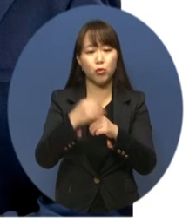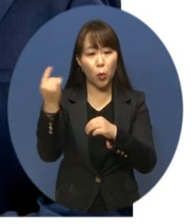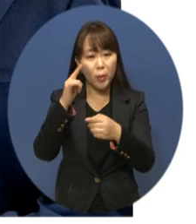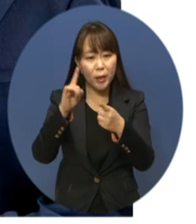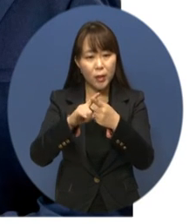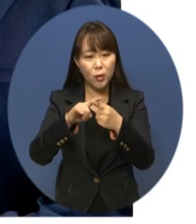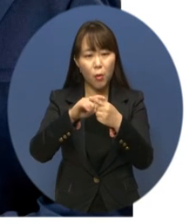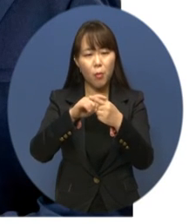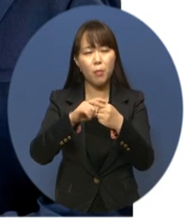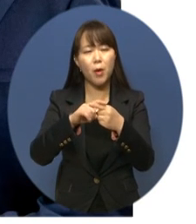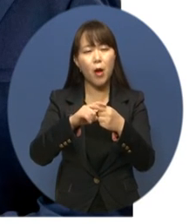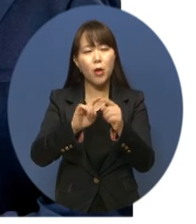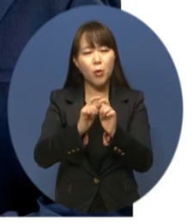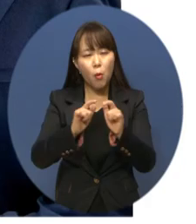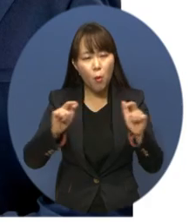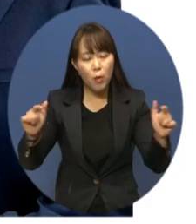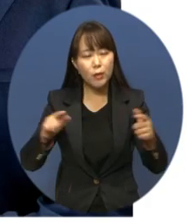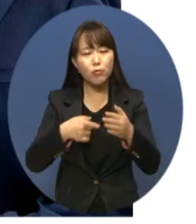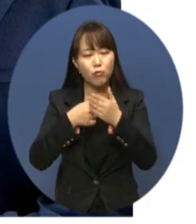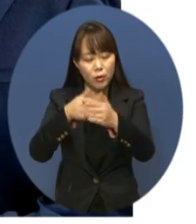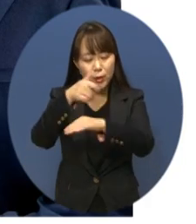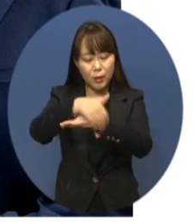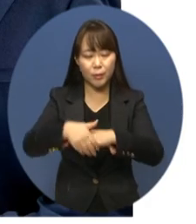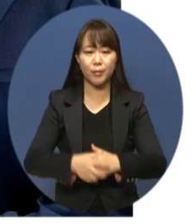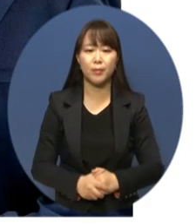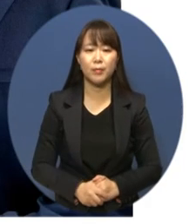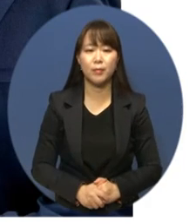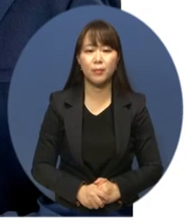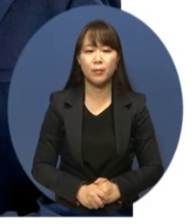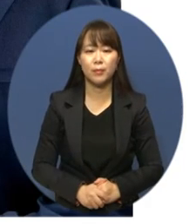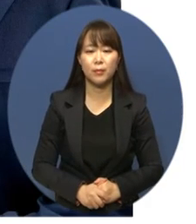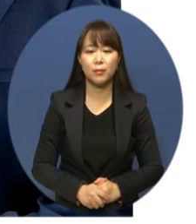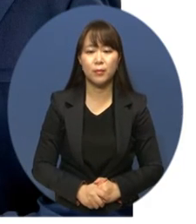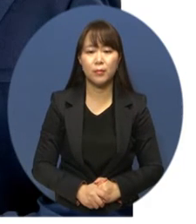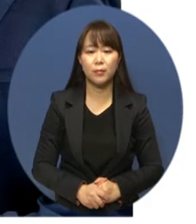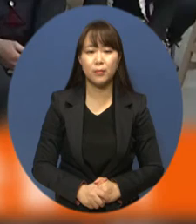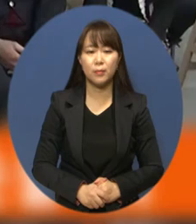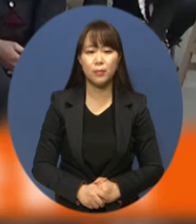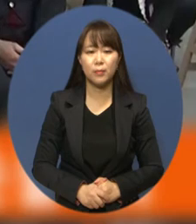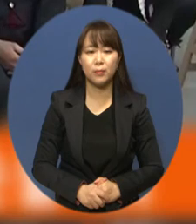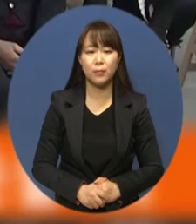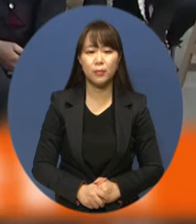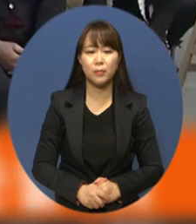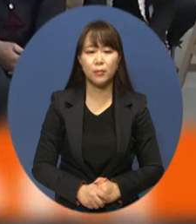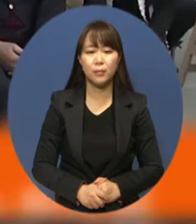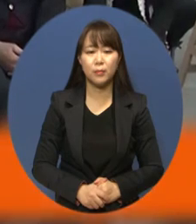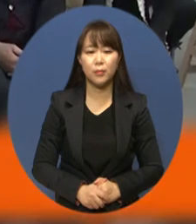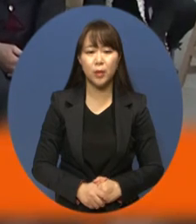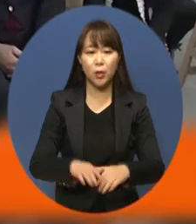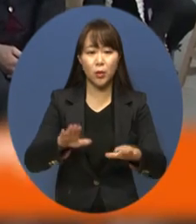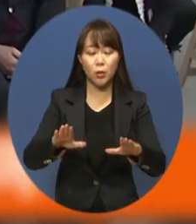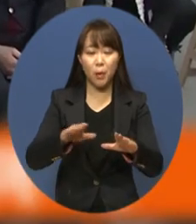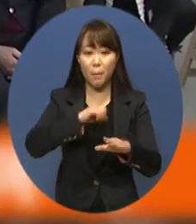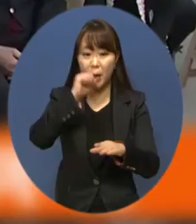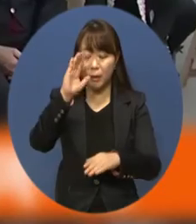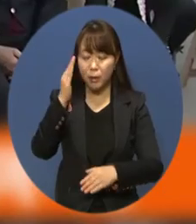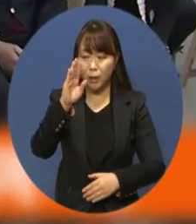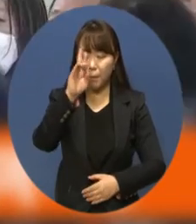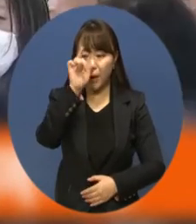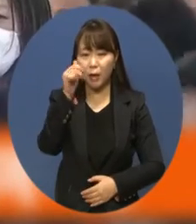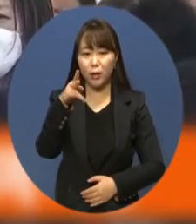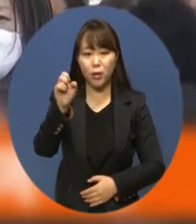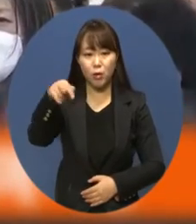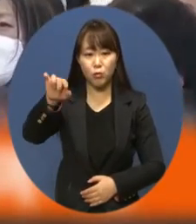추진하는 등 다양한 정책을 펼칠 계획입니다 한편 이번 선거에서 당선된